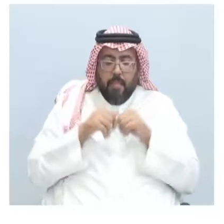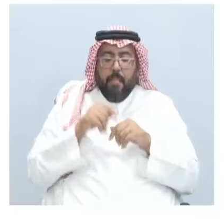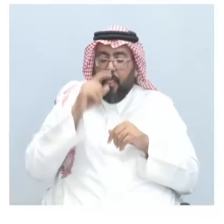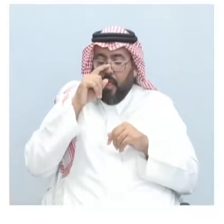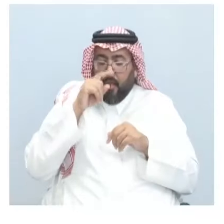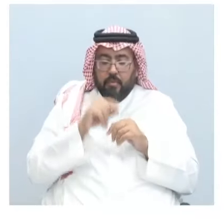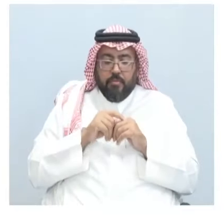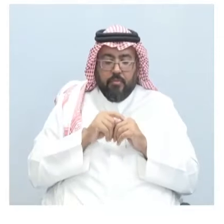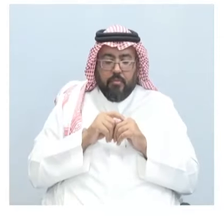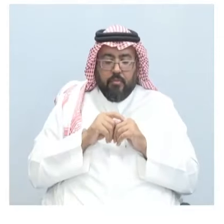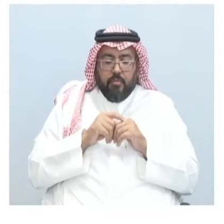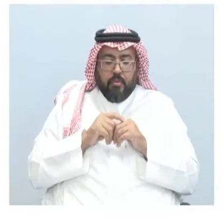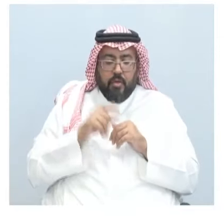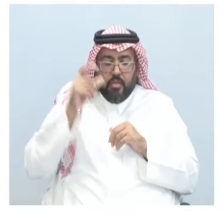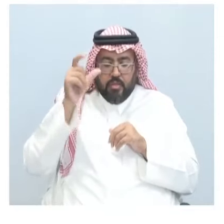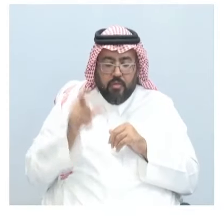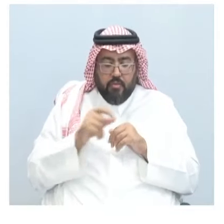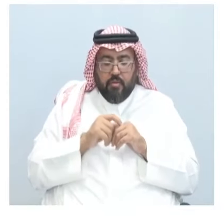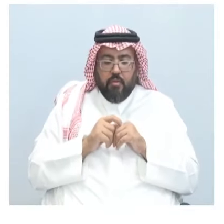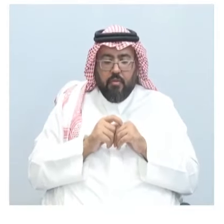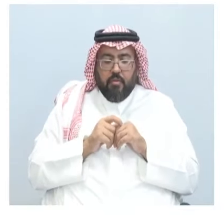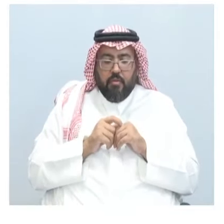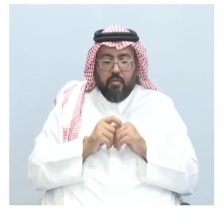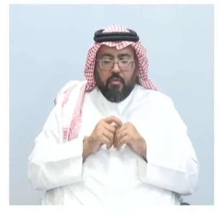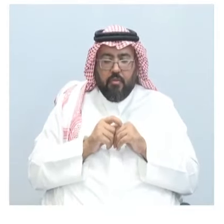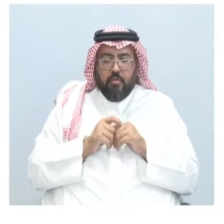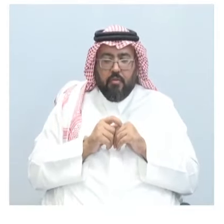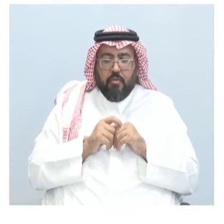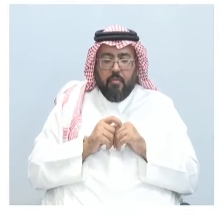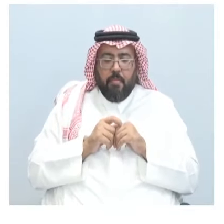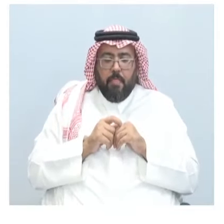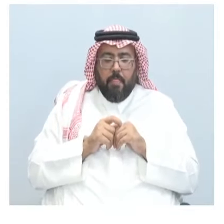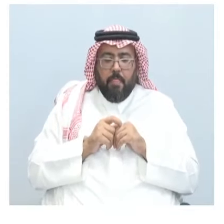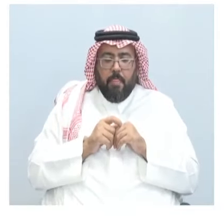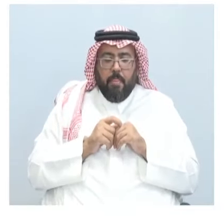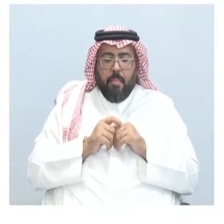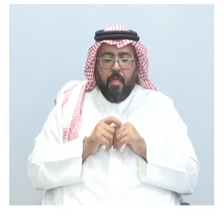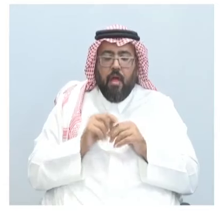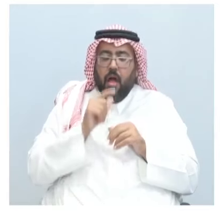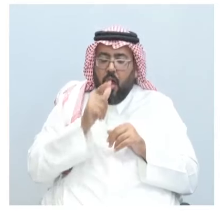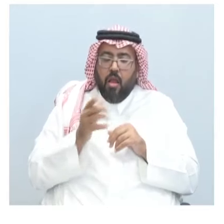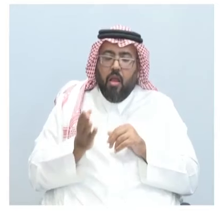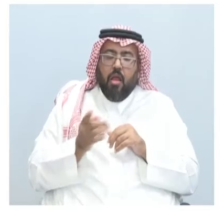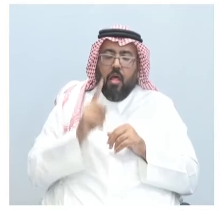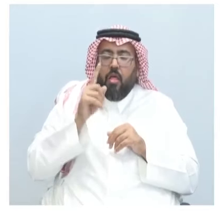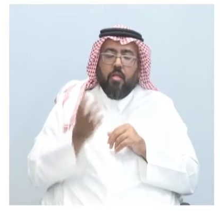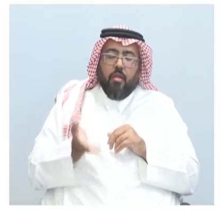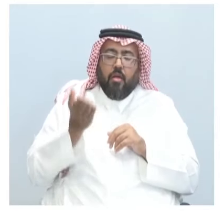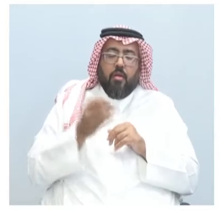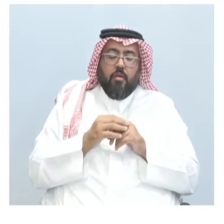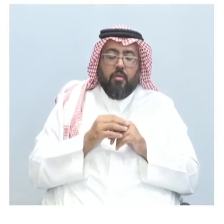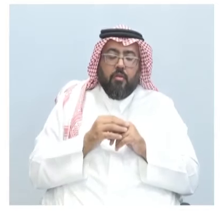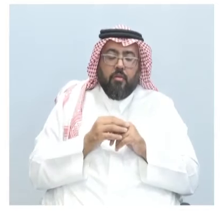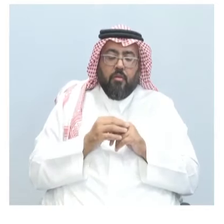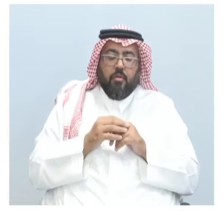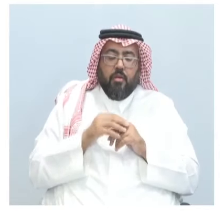الانسان ان يتصف بهاتين الصفتين ما قال الله سبحانه وتعالى